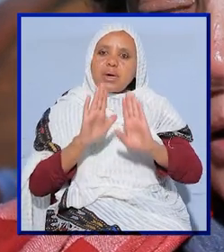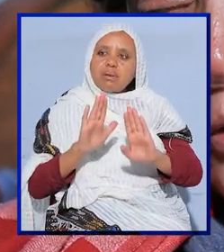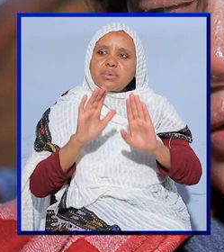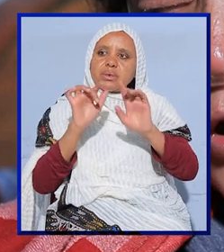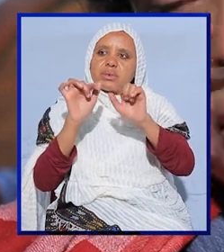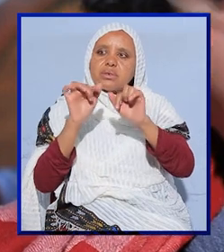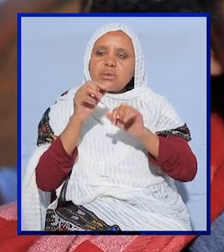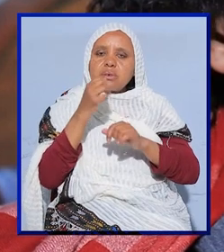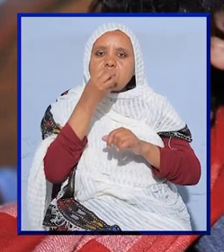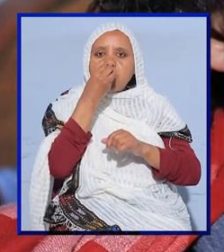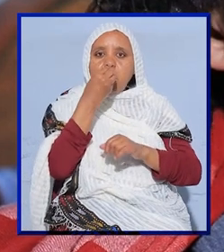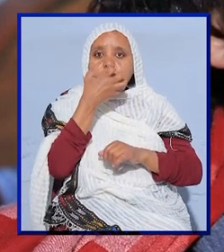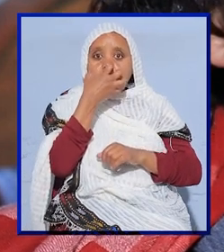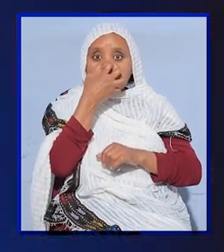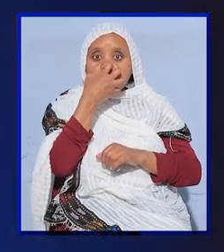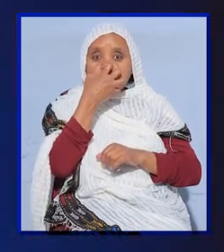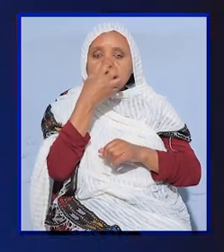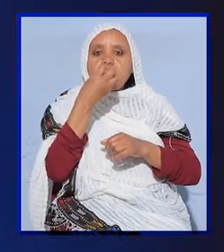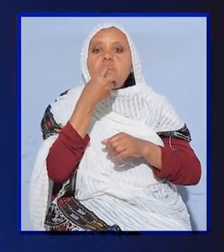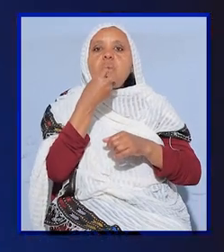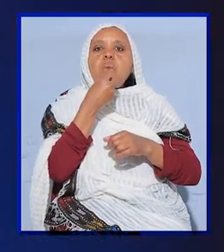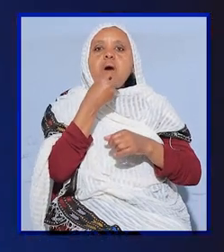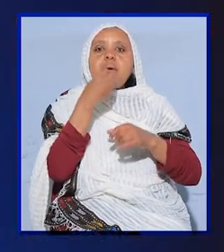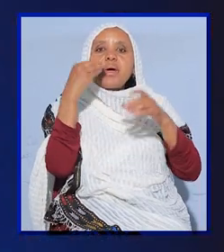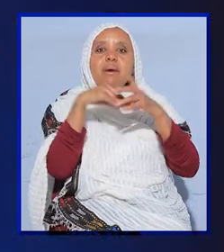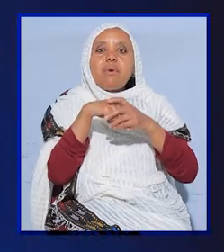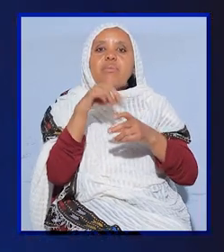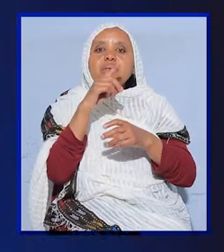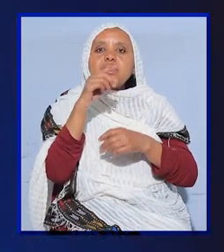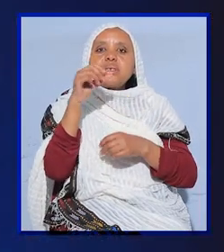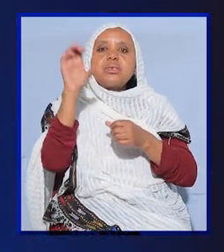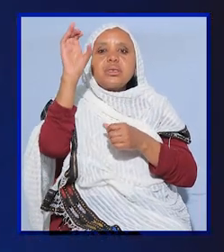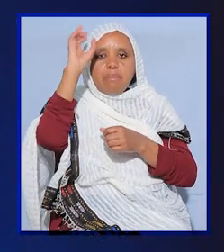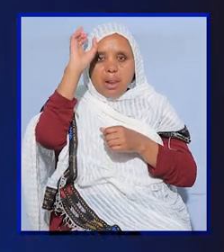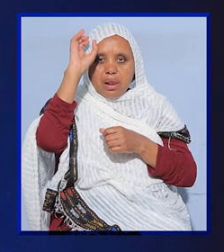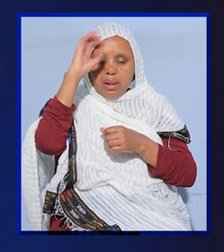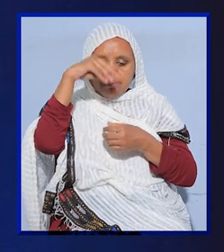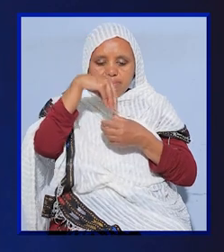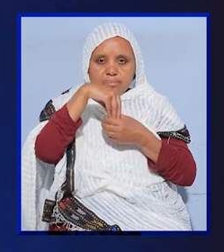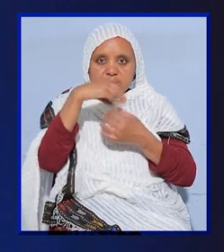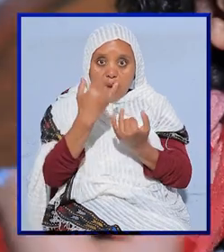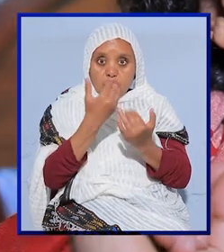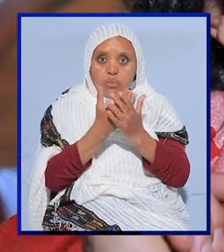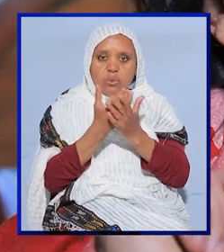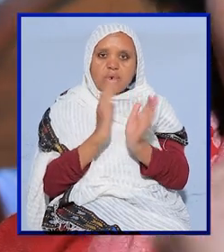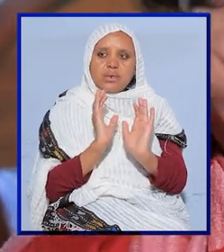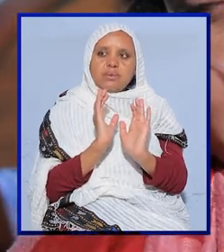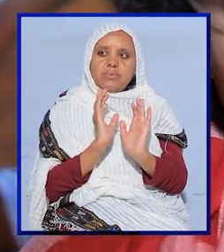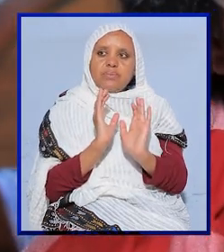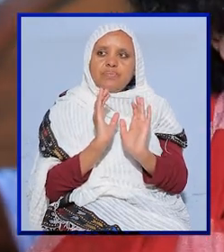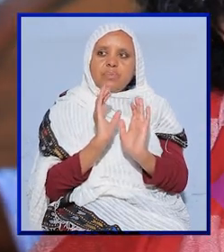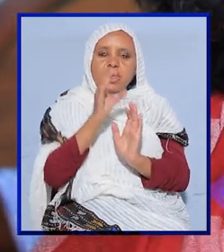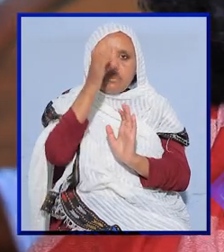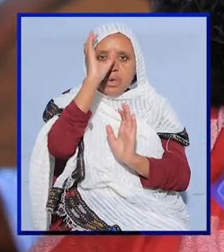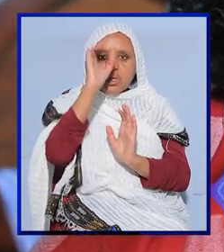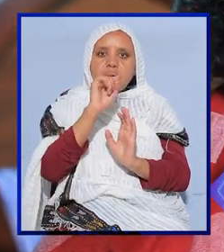እዚህ የኦክሲጅን ውሃ የሚገባበት ውስጥ ጸበል ነው የምከተው። እስካሁን ድረስ